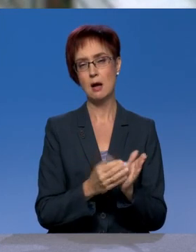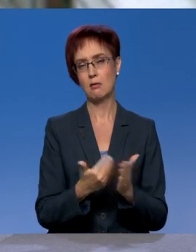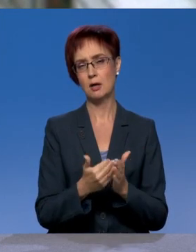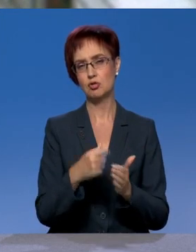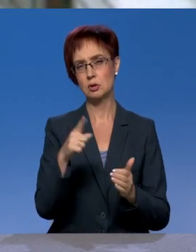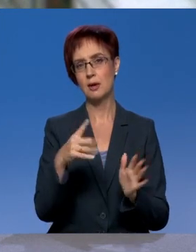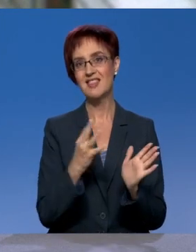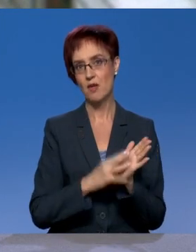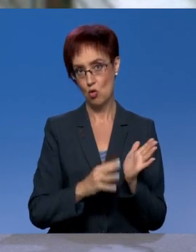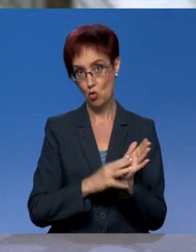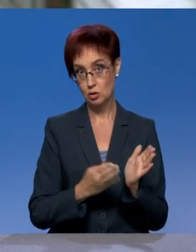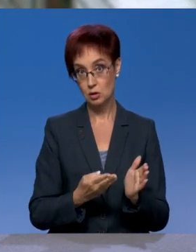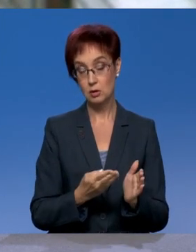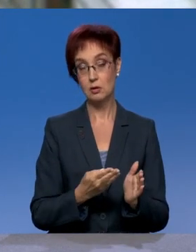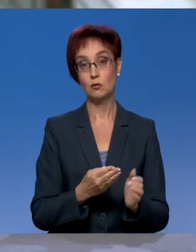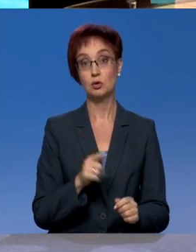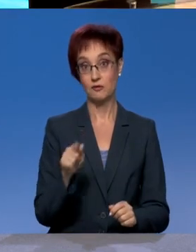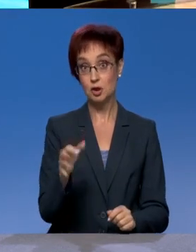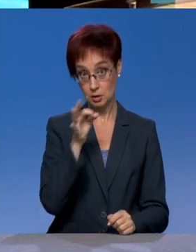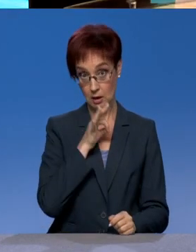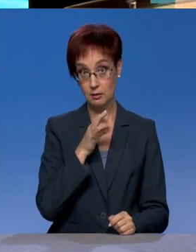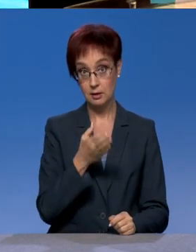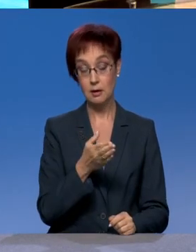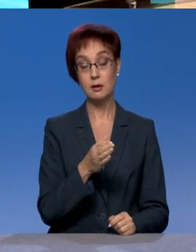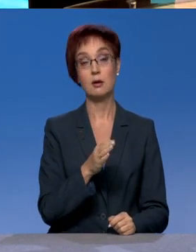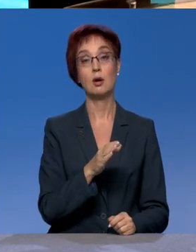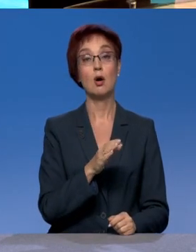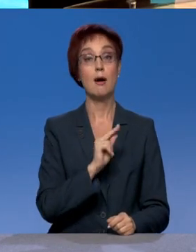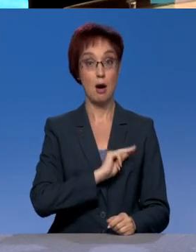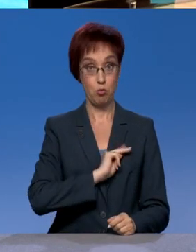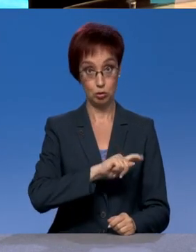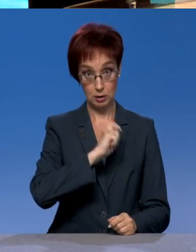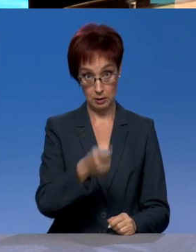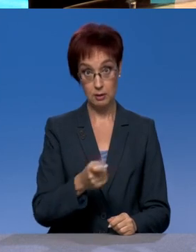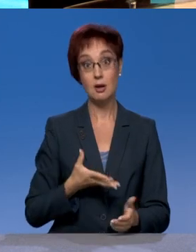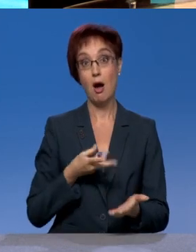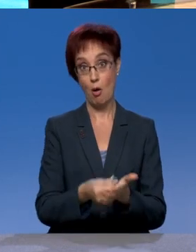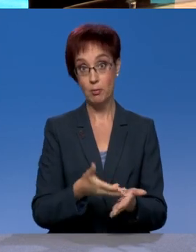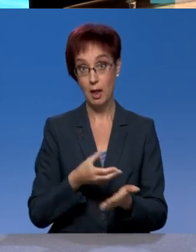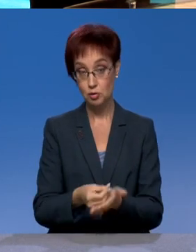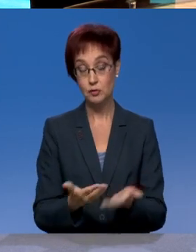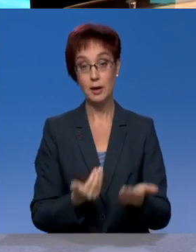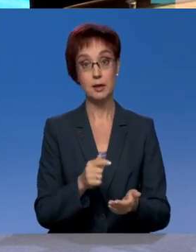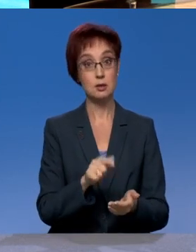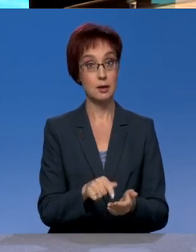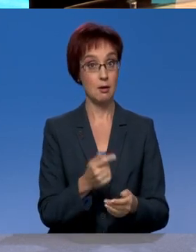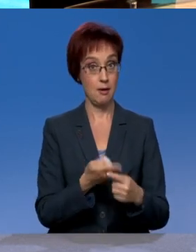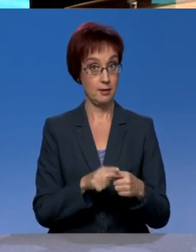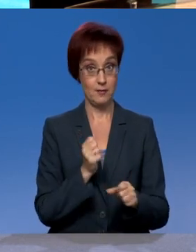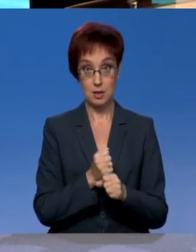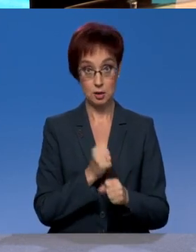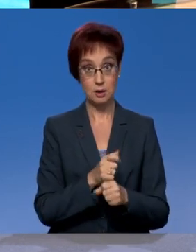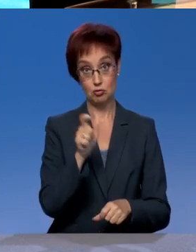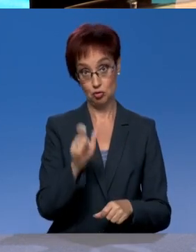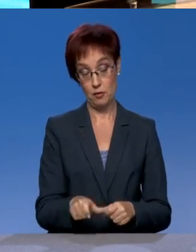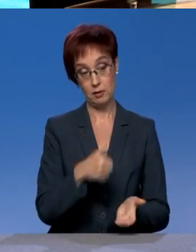В том-то и дело, что все прописано. Да, конечно, и работодатель платит, а как по-другому? Ну, человеку, если не платить, он просто откажется от работы. Там